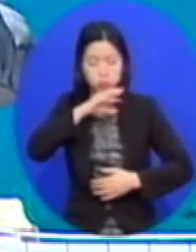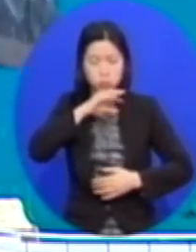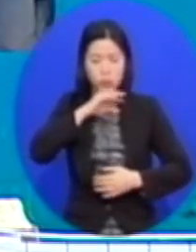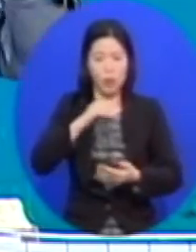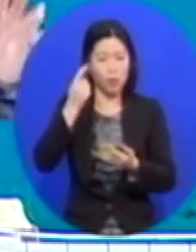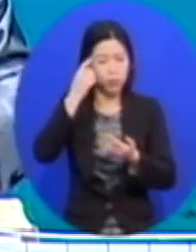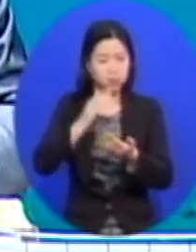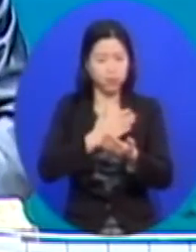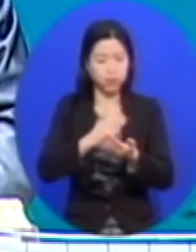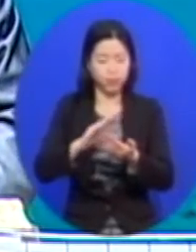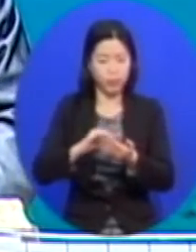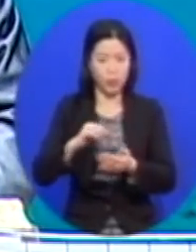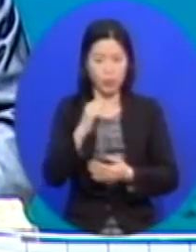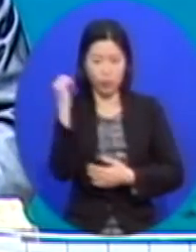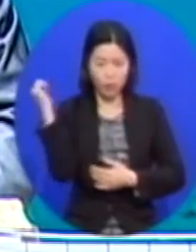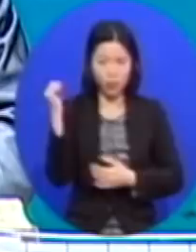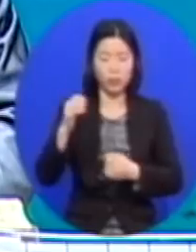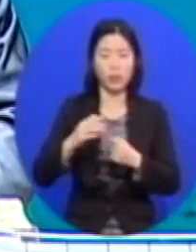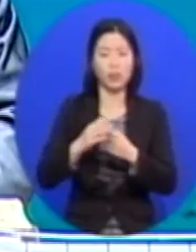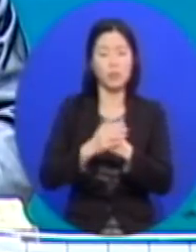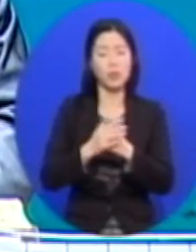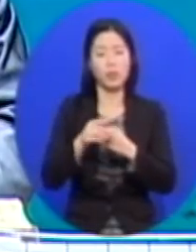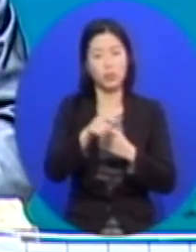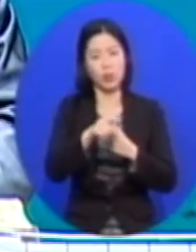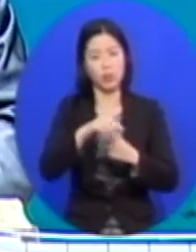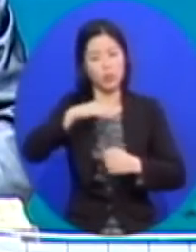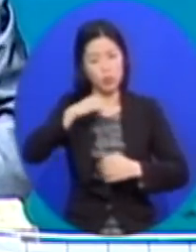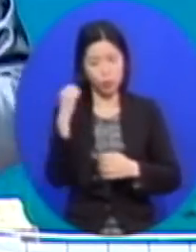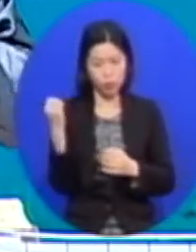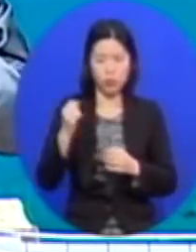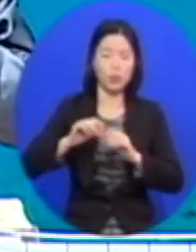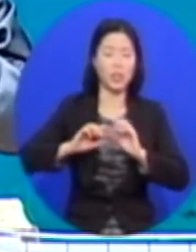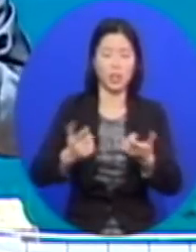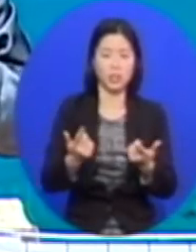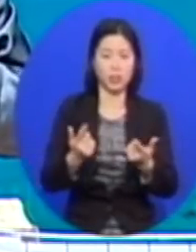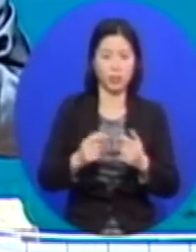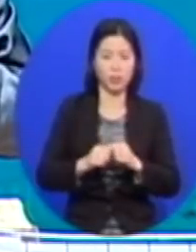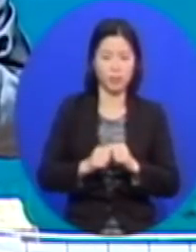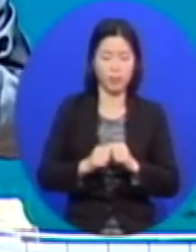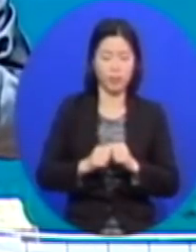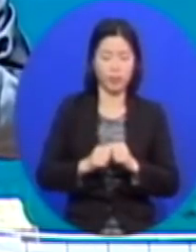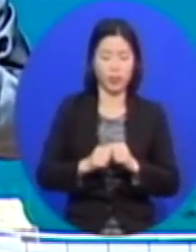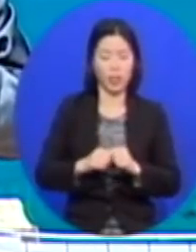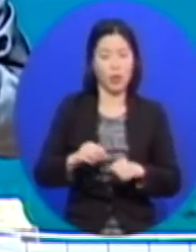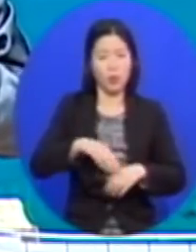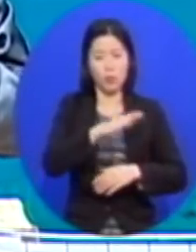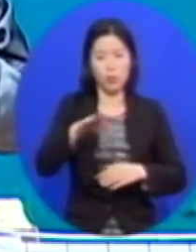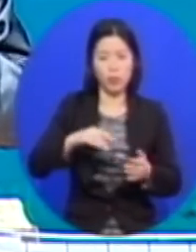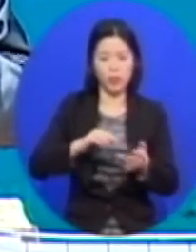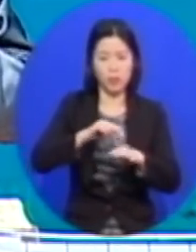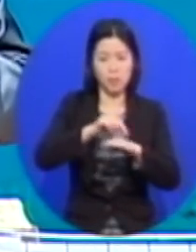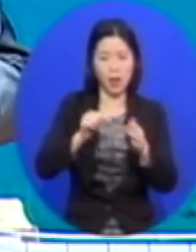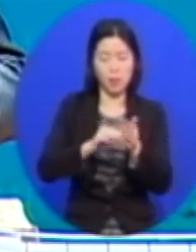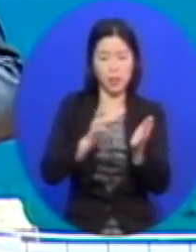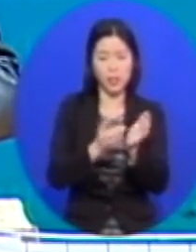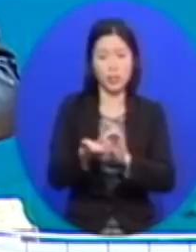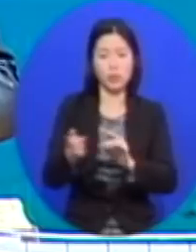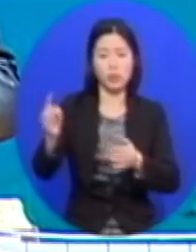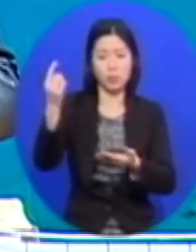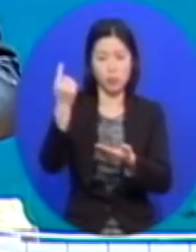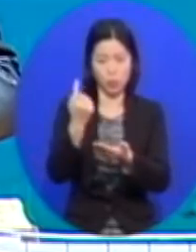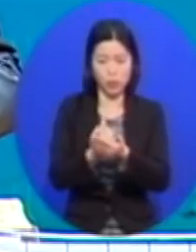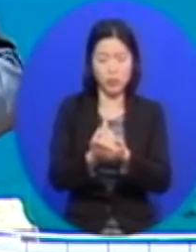겠다면 그 순종이 아니라는 거예요 우리 마음에 예수님이 오셨어요 그러므로 이제